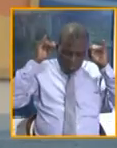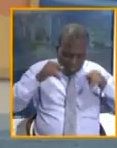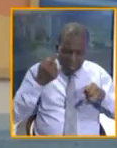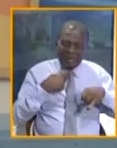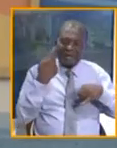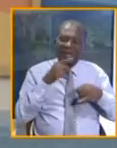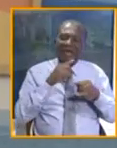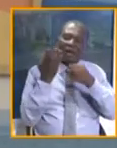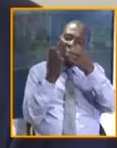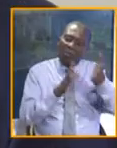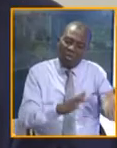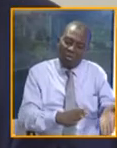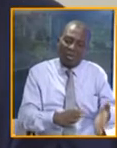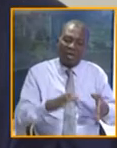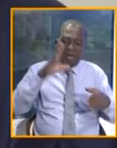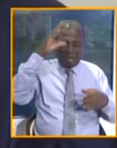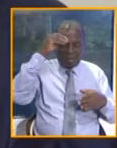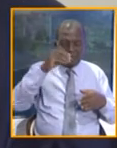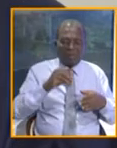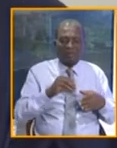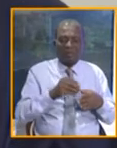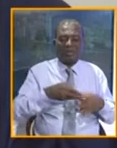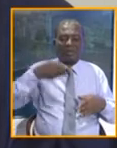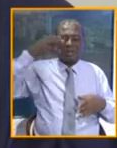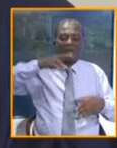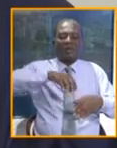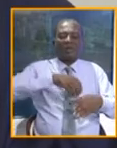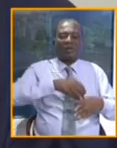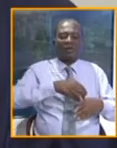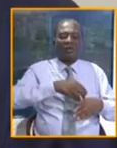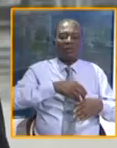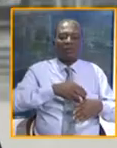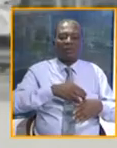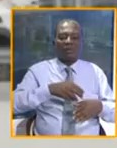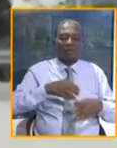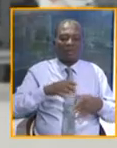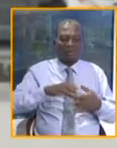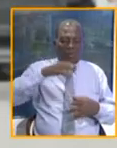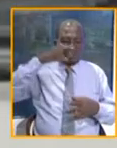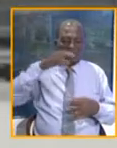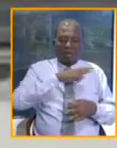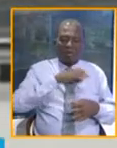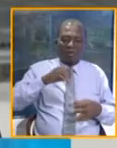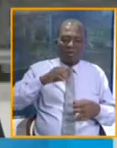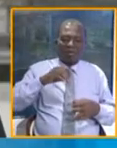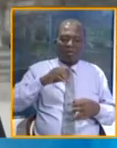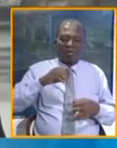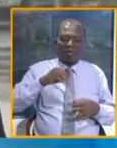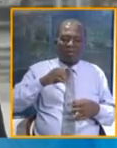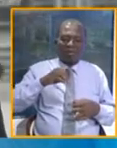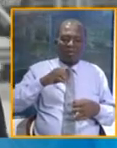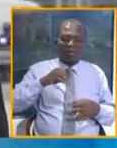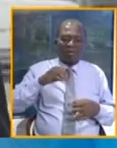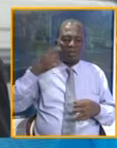du COSIM, un homme de grande hauteur spirituelle. Au niveau du district et